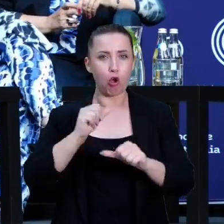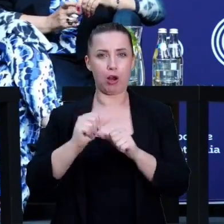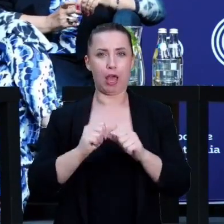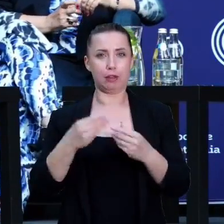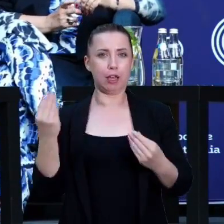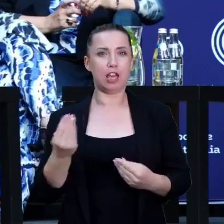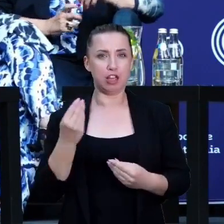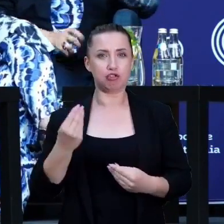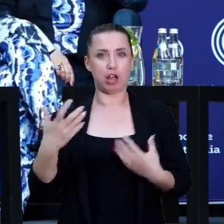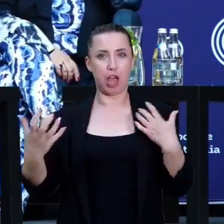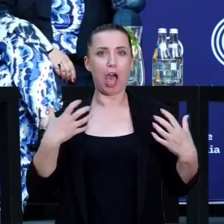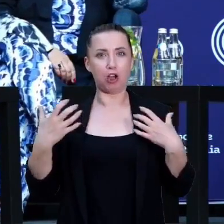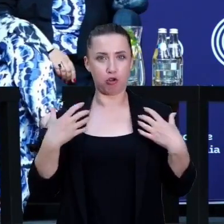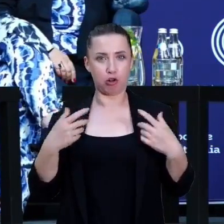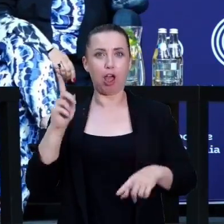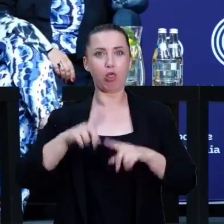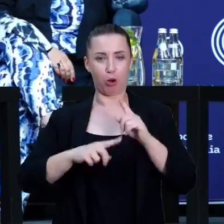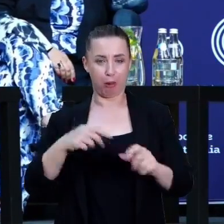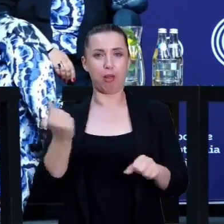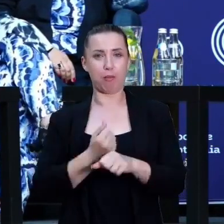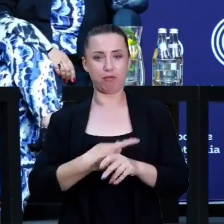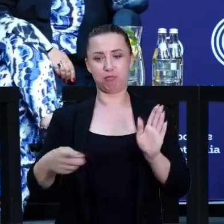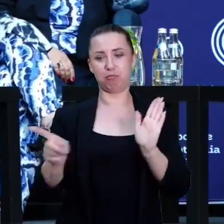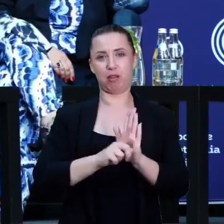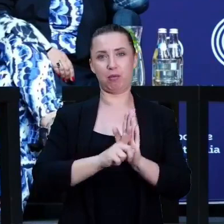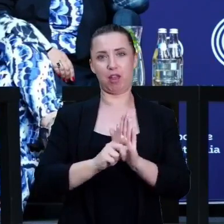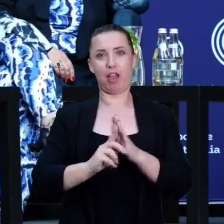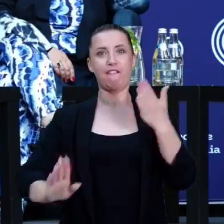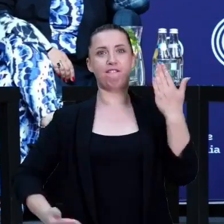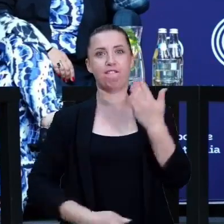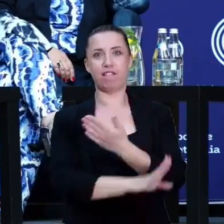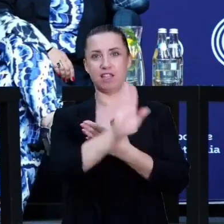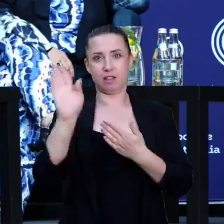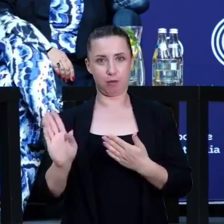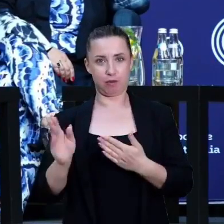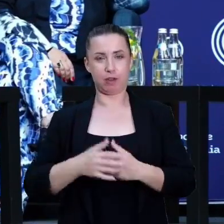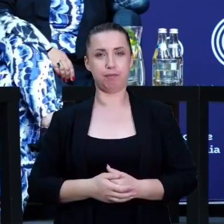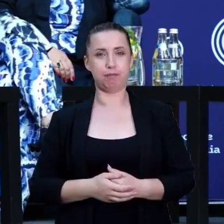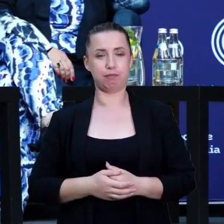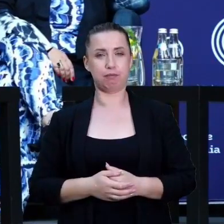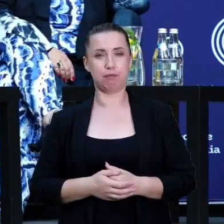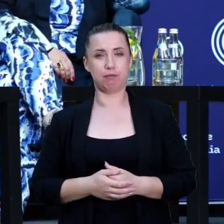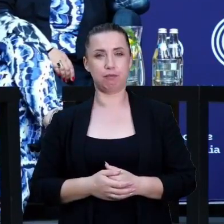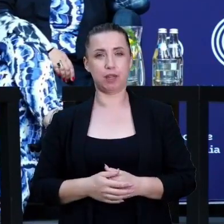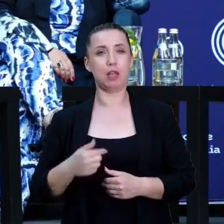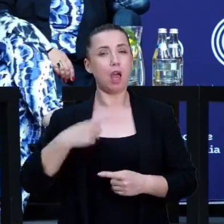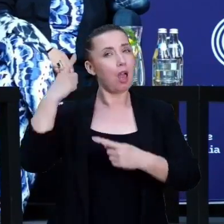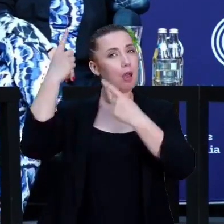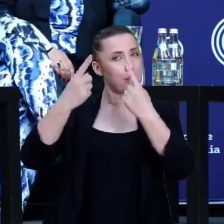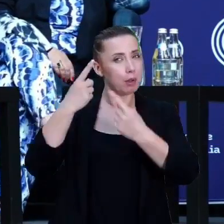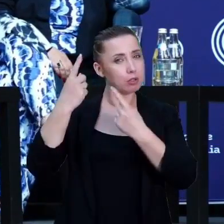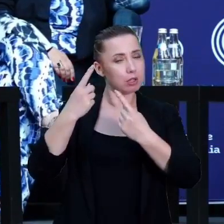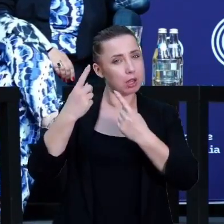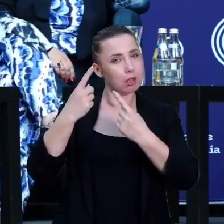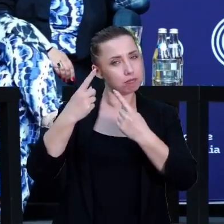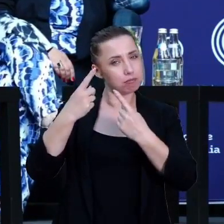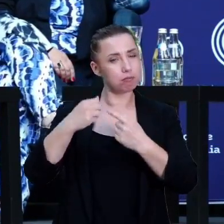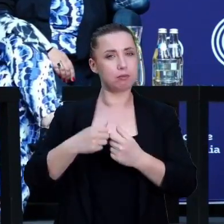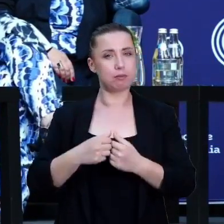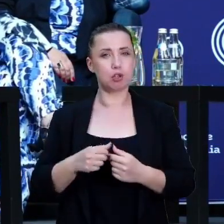występowała na scenie. To jest coś niebywałego w ogóle. Także myślę, że to gdzieś się dzieje nie tyle